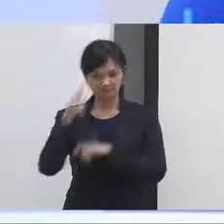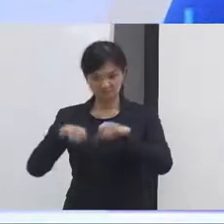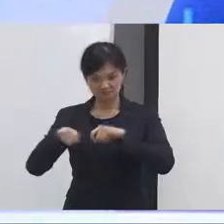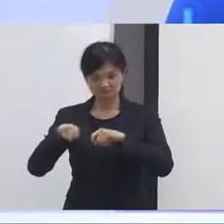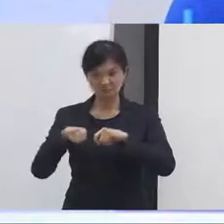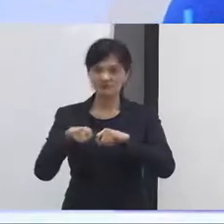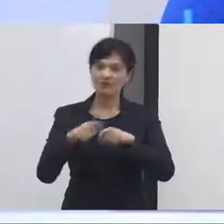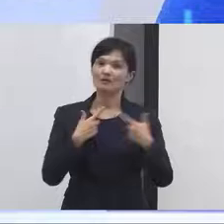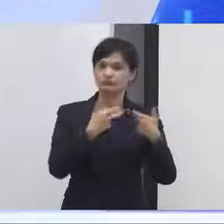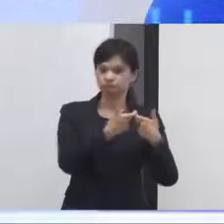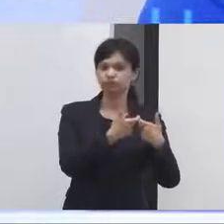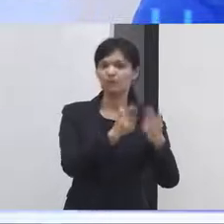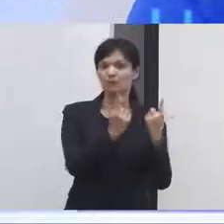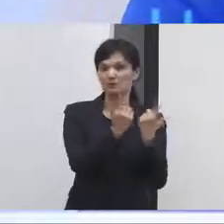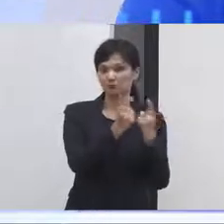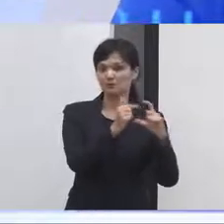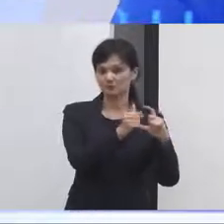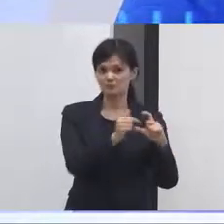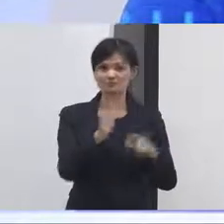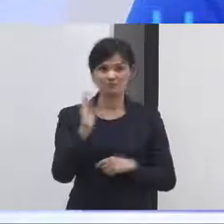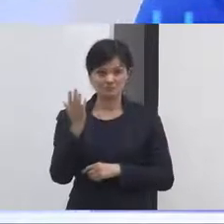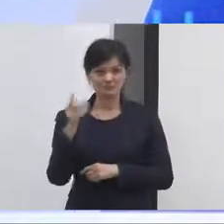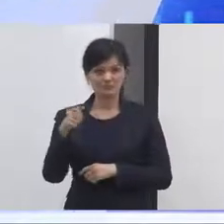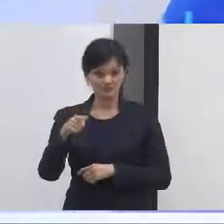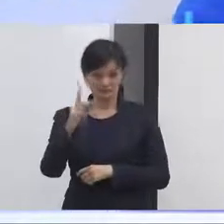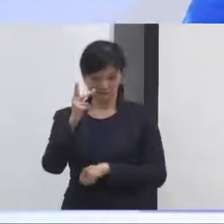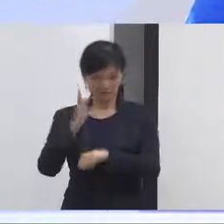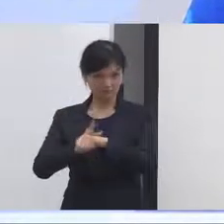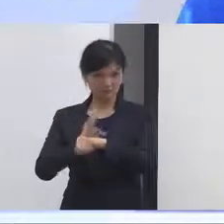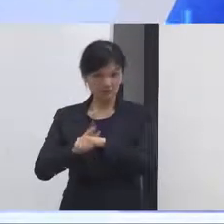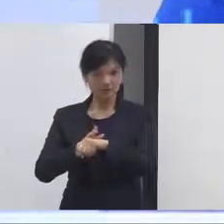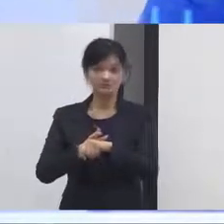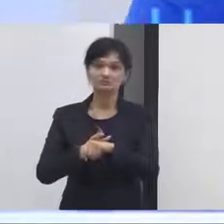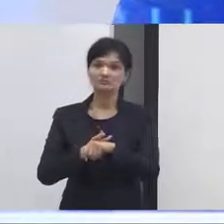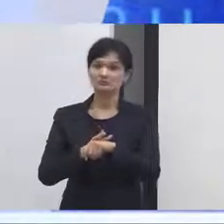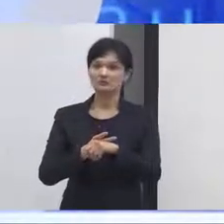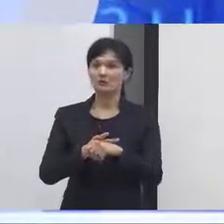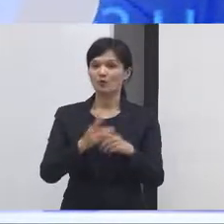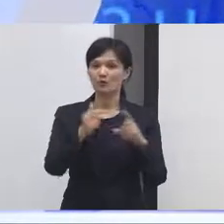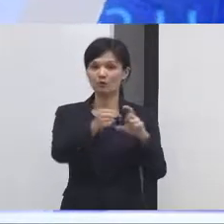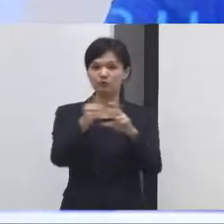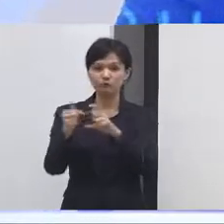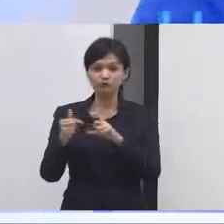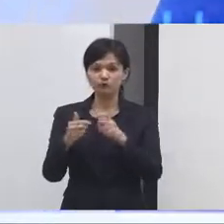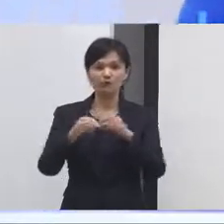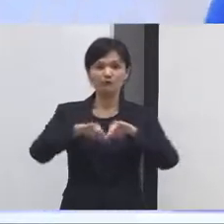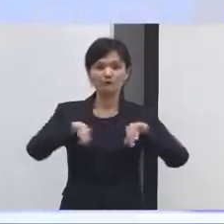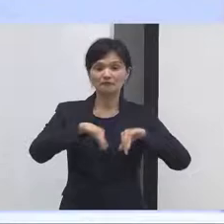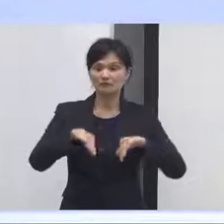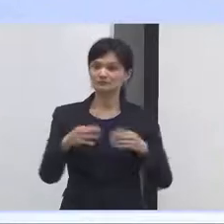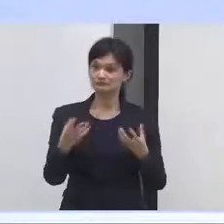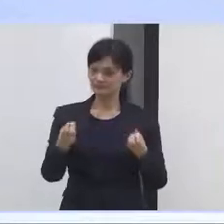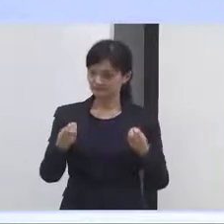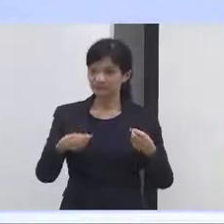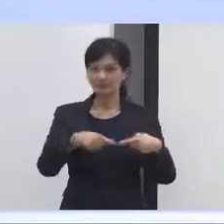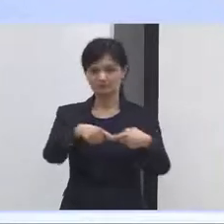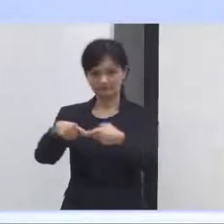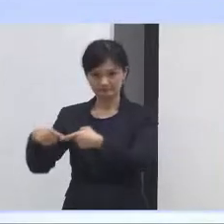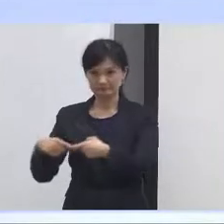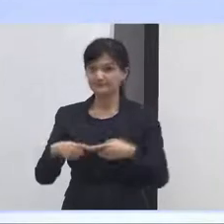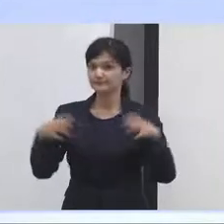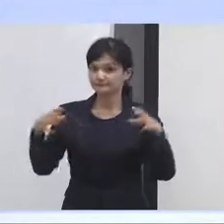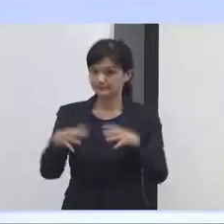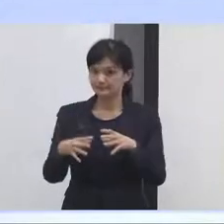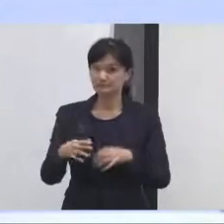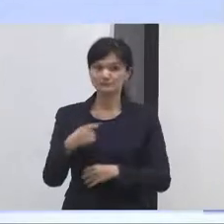这件事情它其实是跨区的，如果有机会可能参考中央产生委员的一个形式，如果议员的部分也可以产生的时候，也许